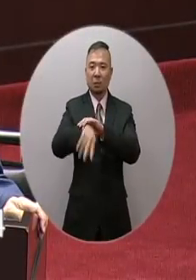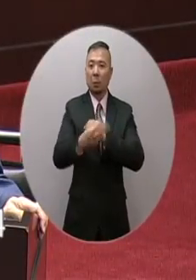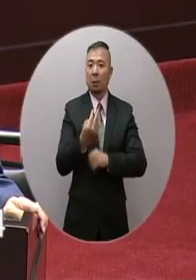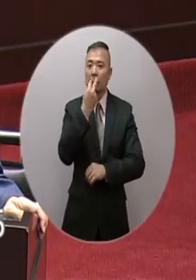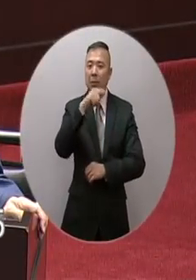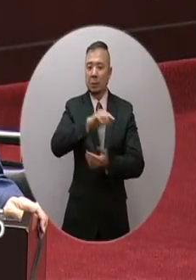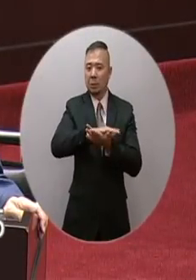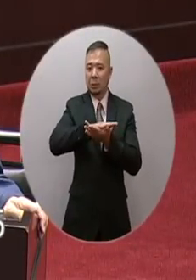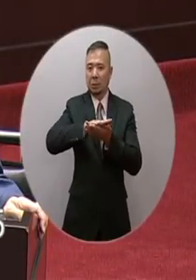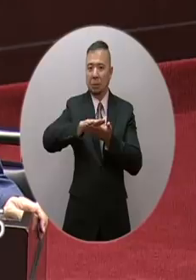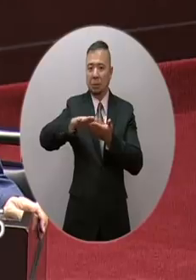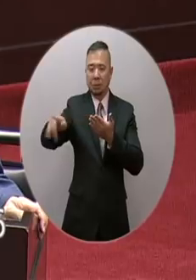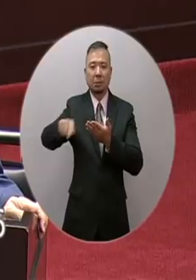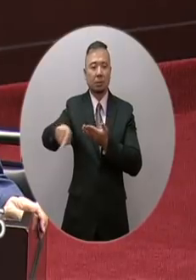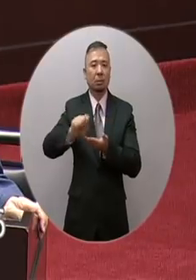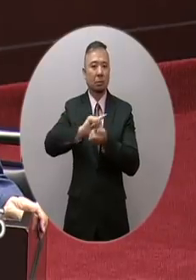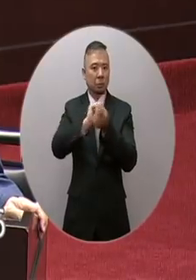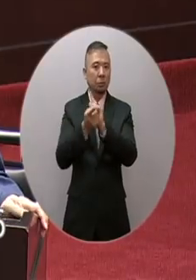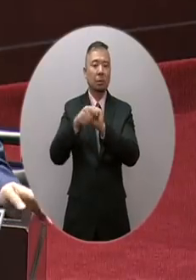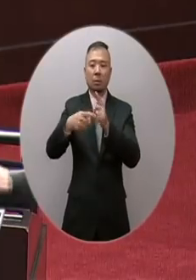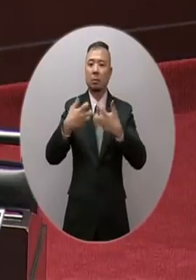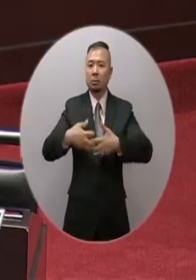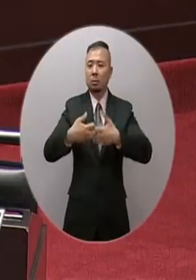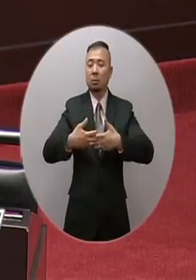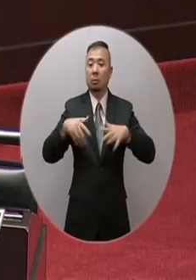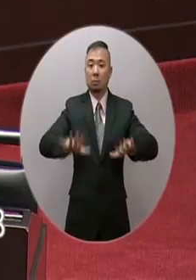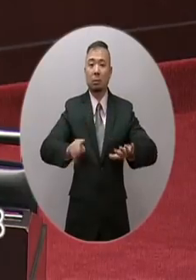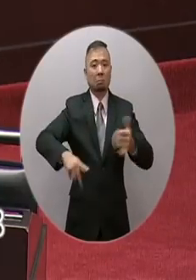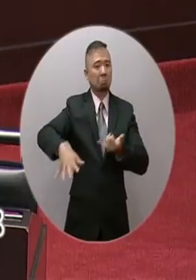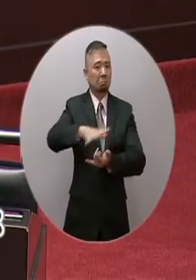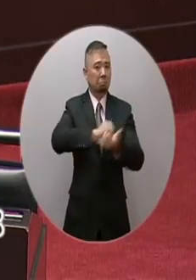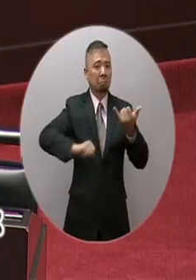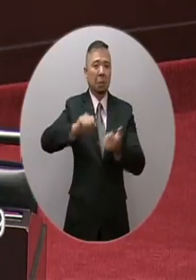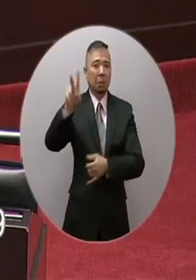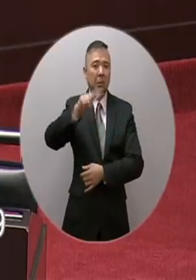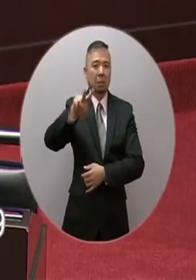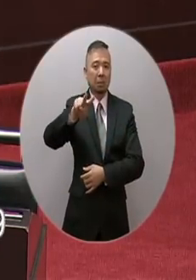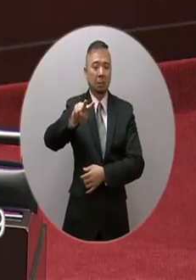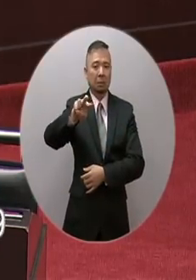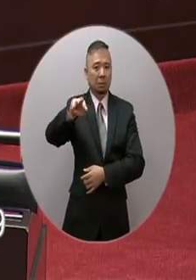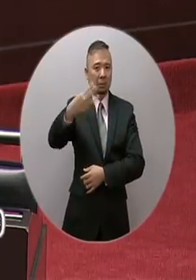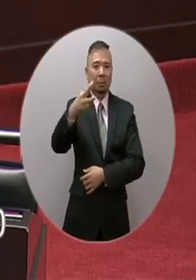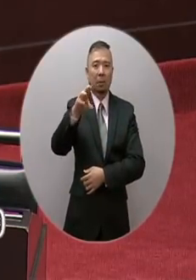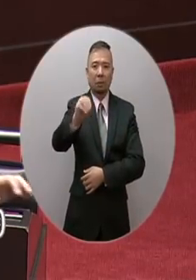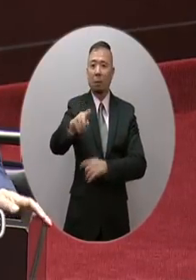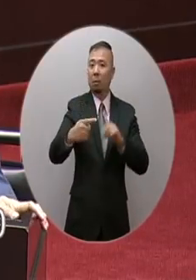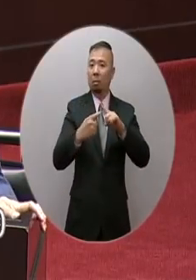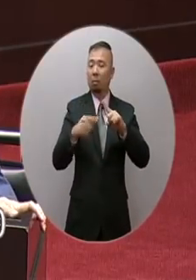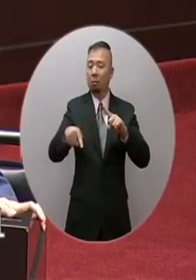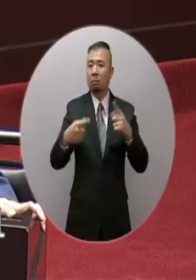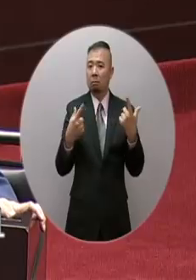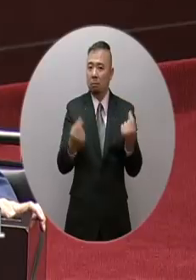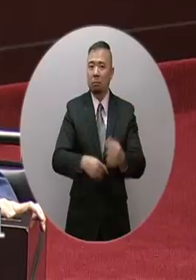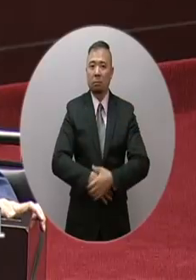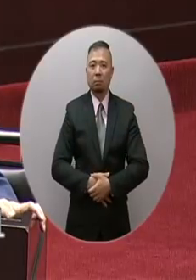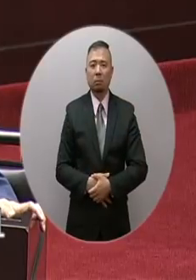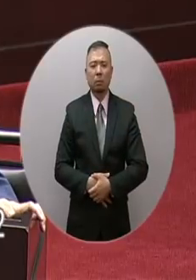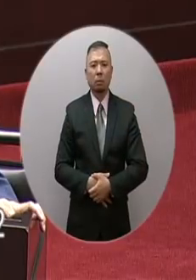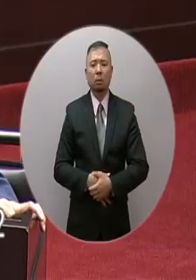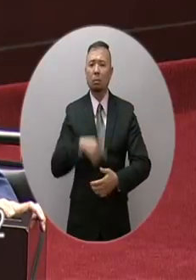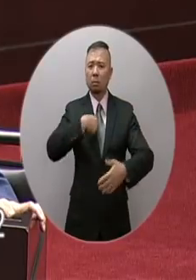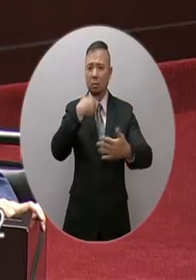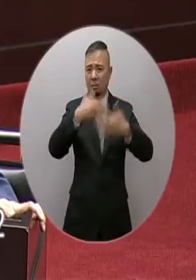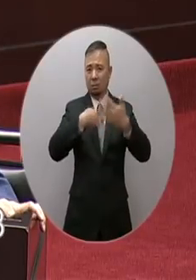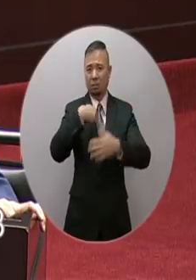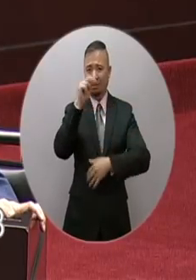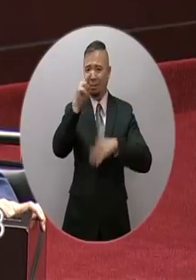有2300万部人体空气清净机。好，那我想影片中我们很清楚的看到。空气滤